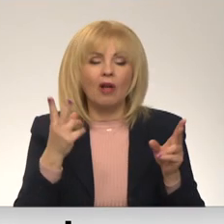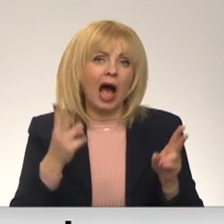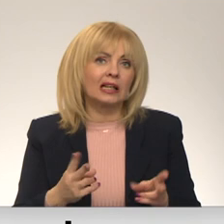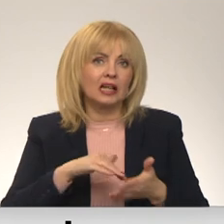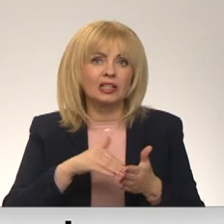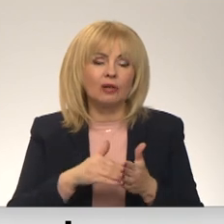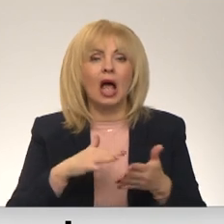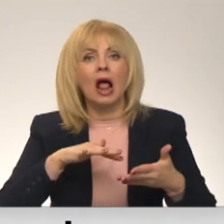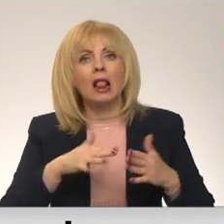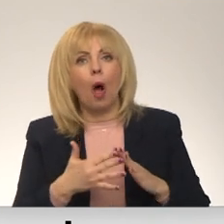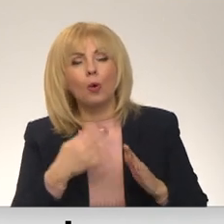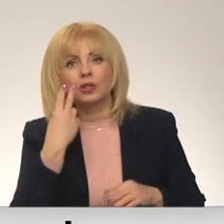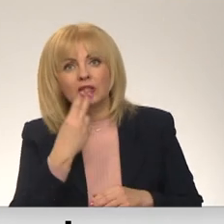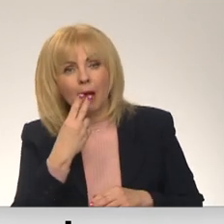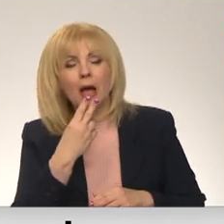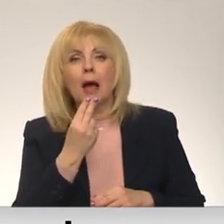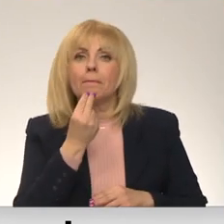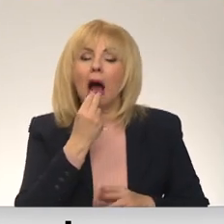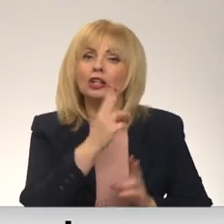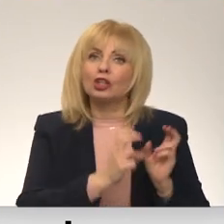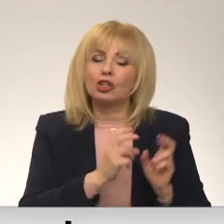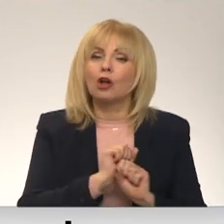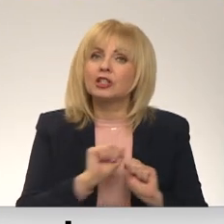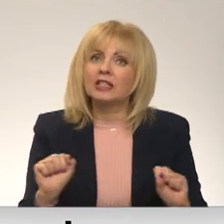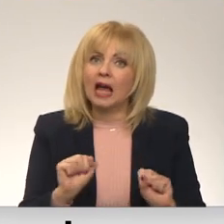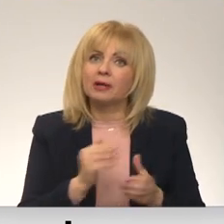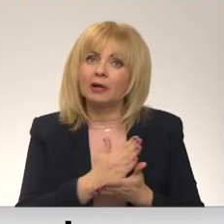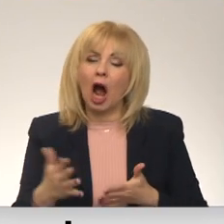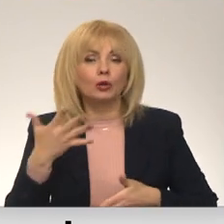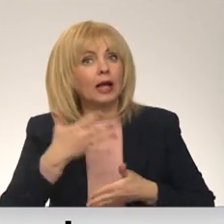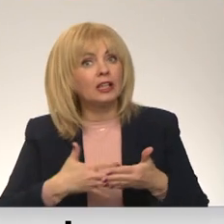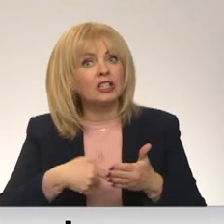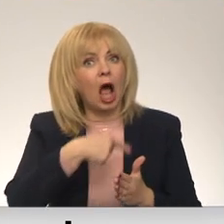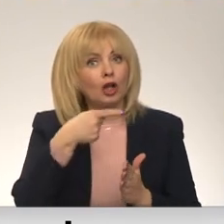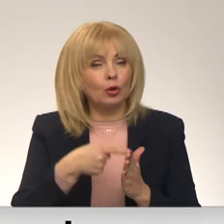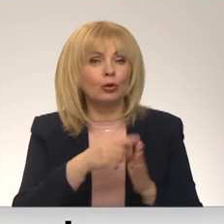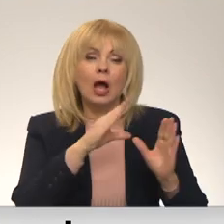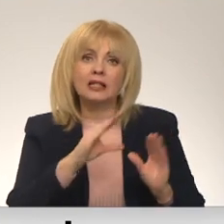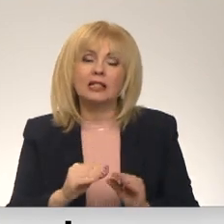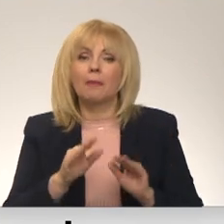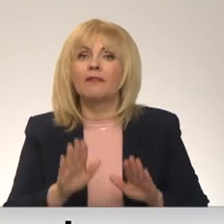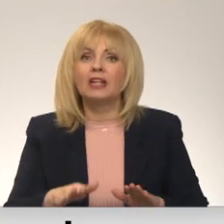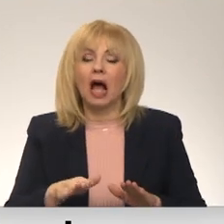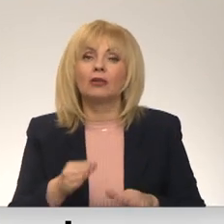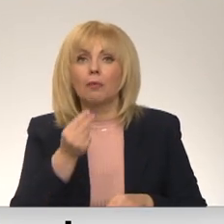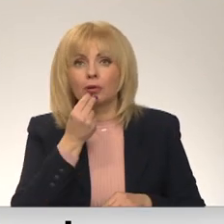situāciju lauksaimniecībā un pārtikas ražošanā, lai steidzamības kārtā risinātu jautājumus, kā samazināt vietējo produktu ražošanas cenas.